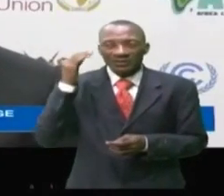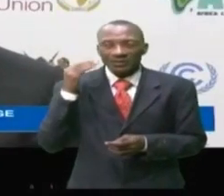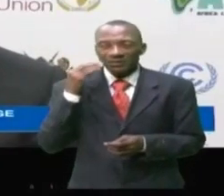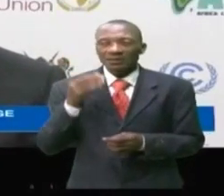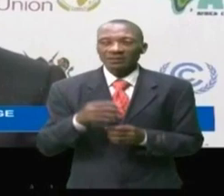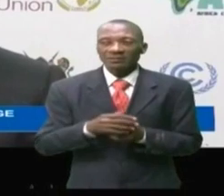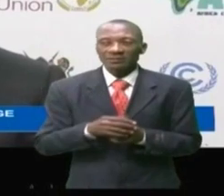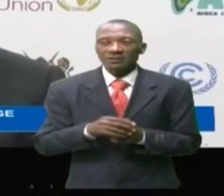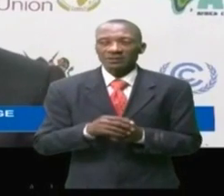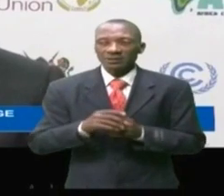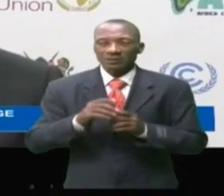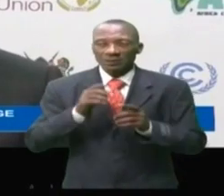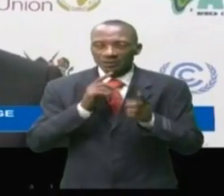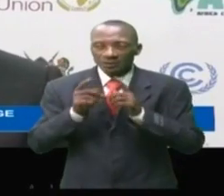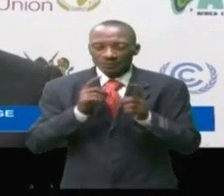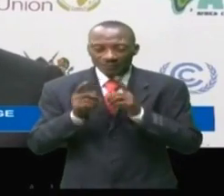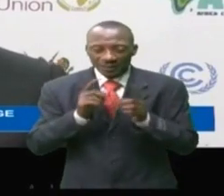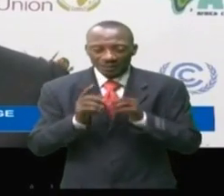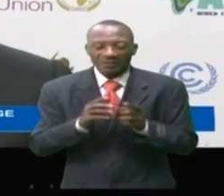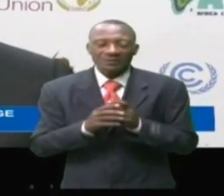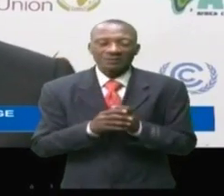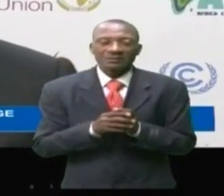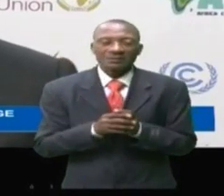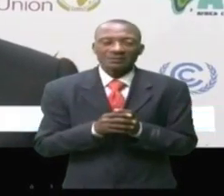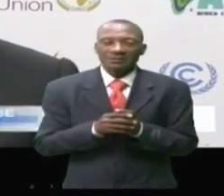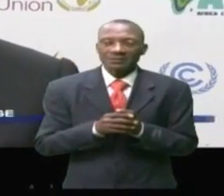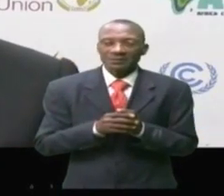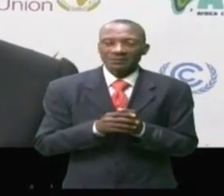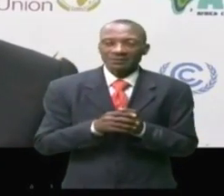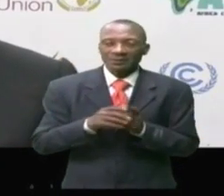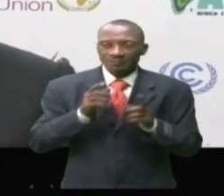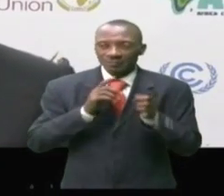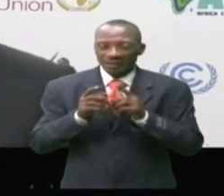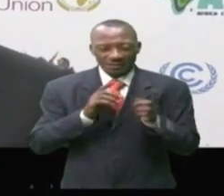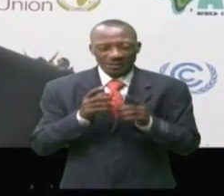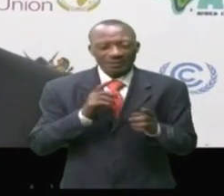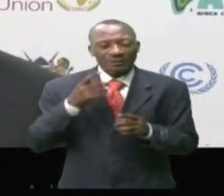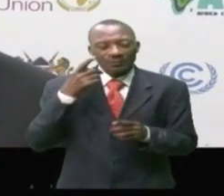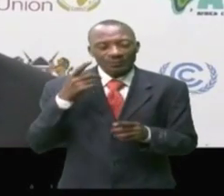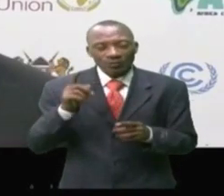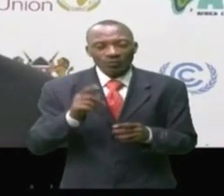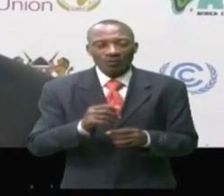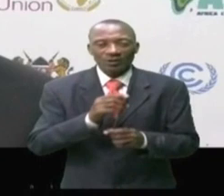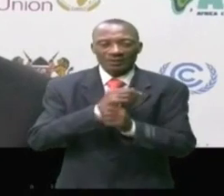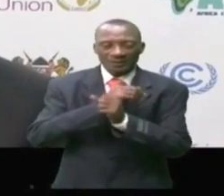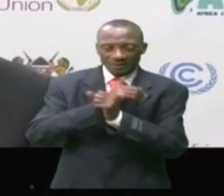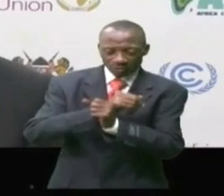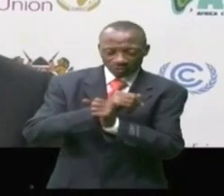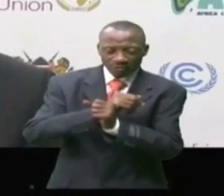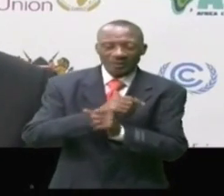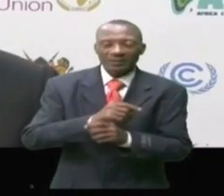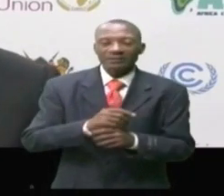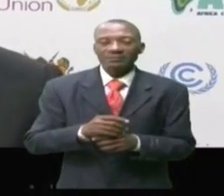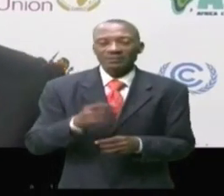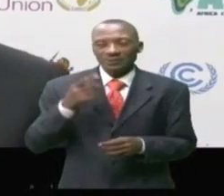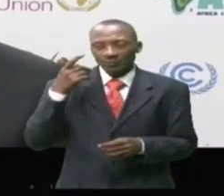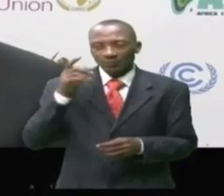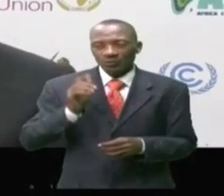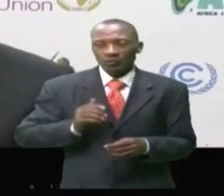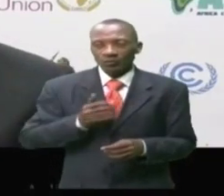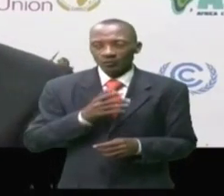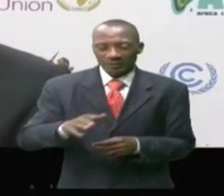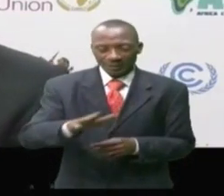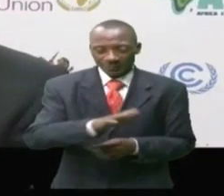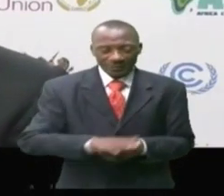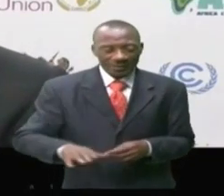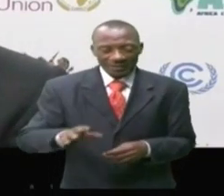à côté de ce sommet une rencontre au niveau de l'East African Community. La communauté des États de l'Est, comme